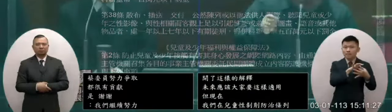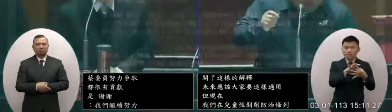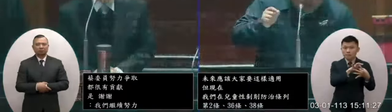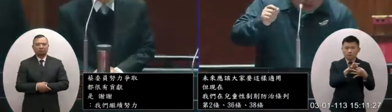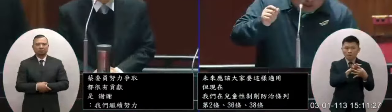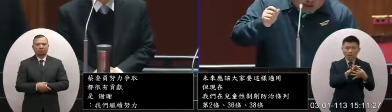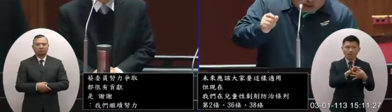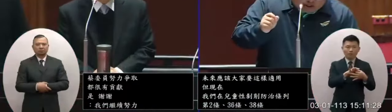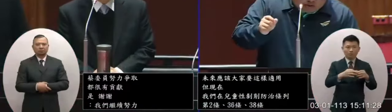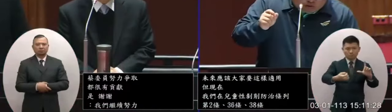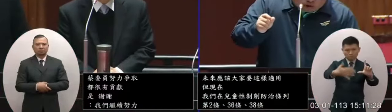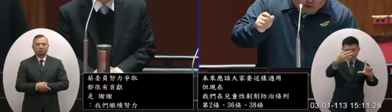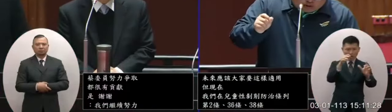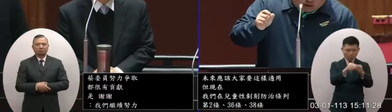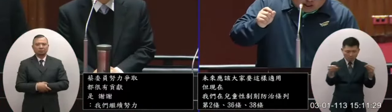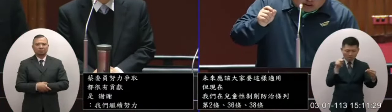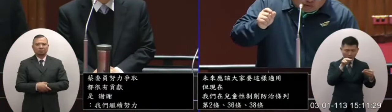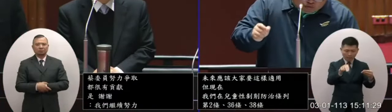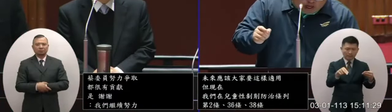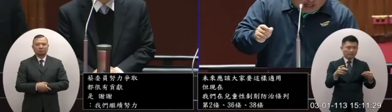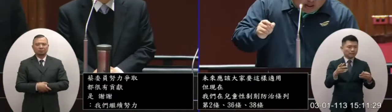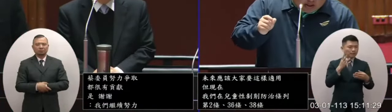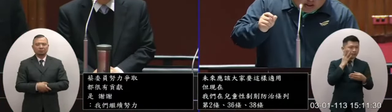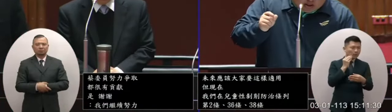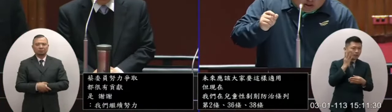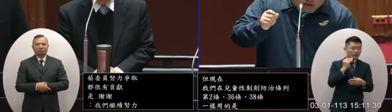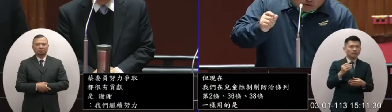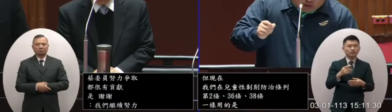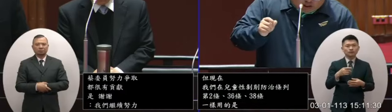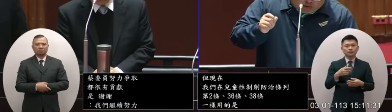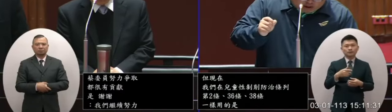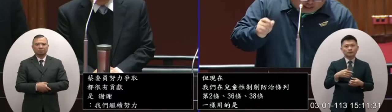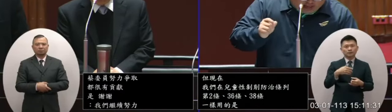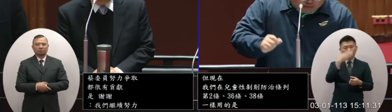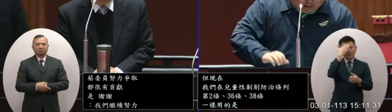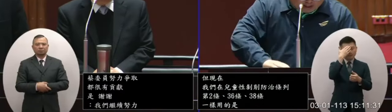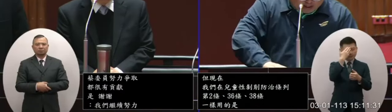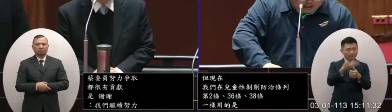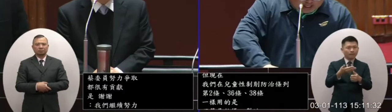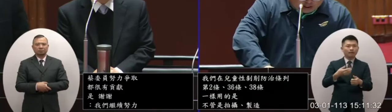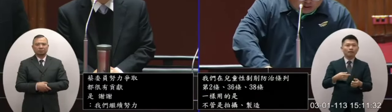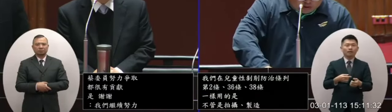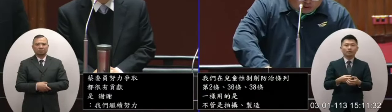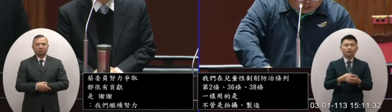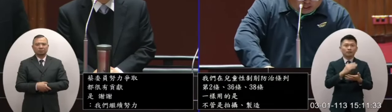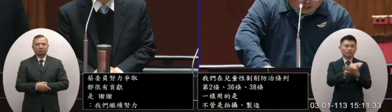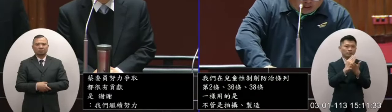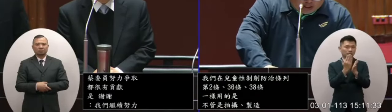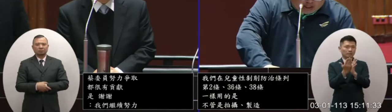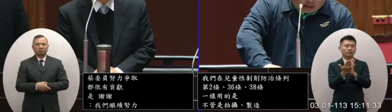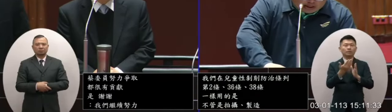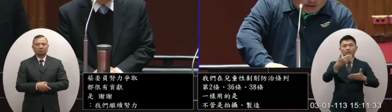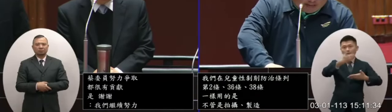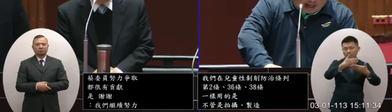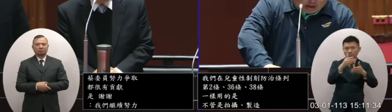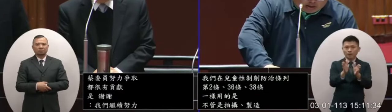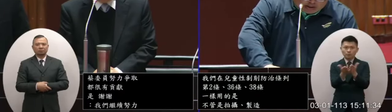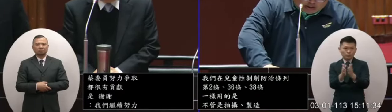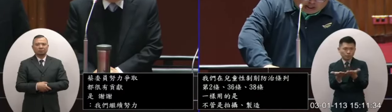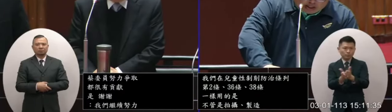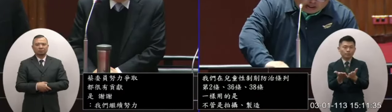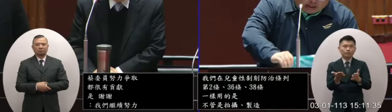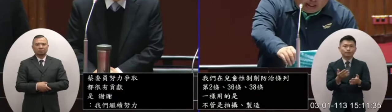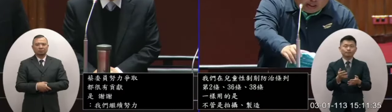上足以性欲或羞耻的图画语音或其他物品，那基于这个儿少法